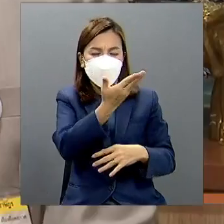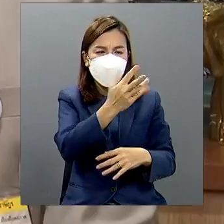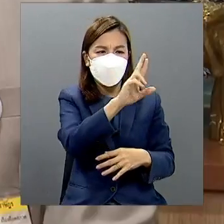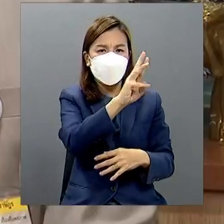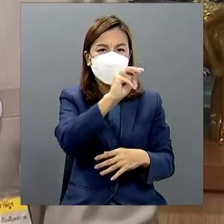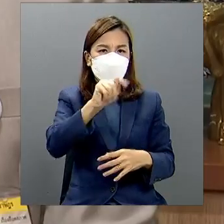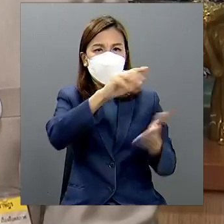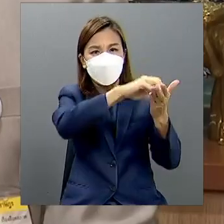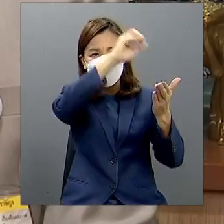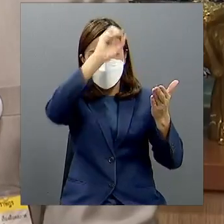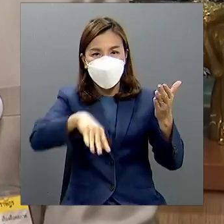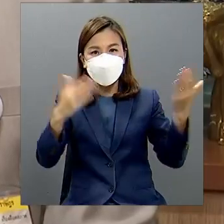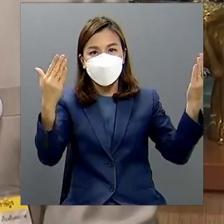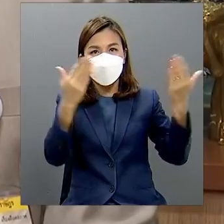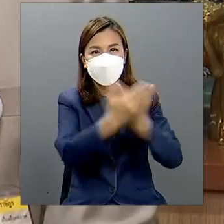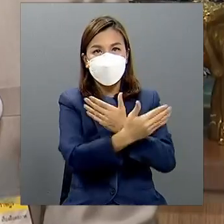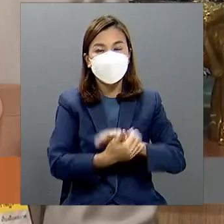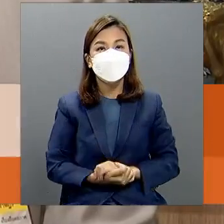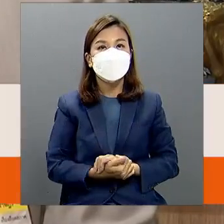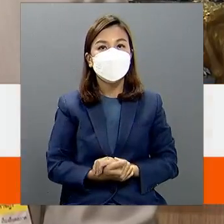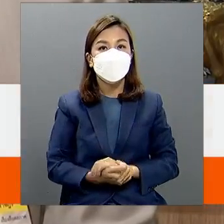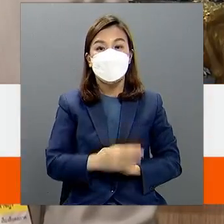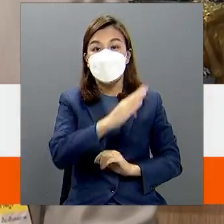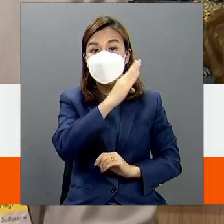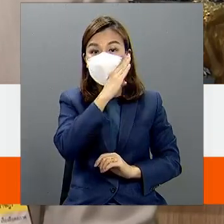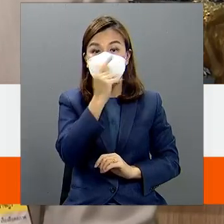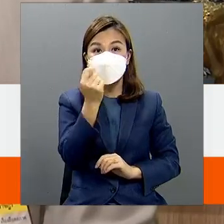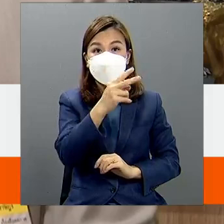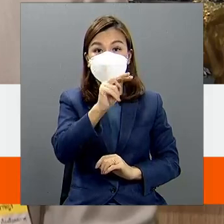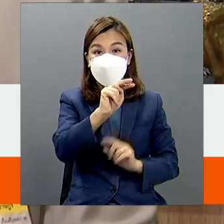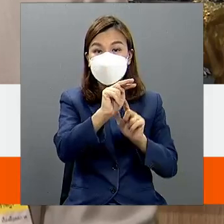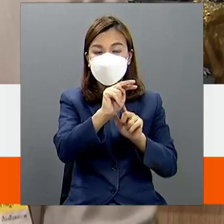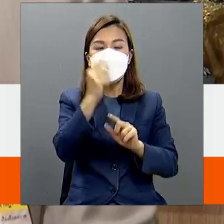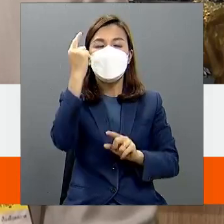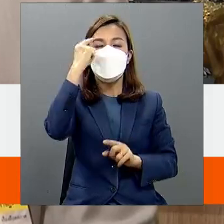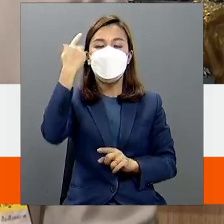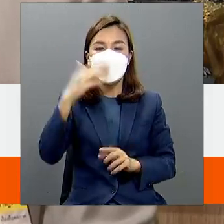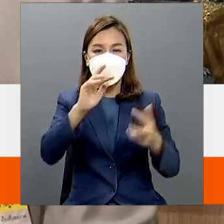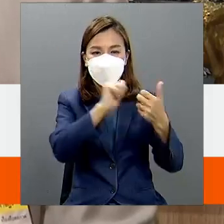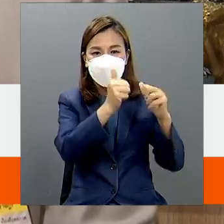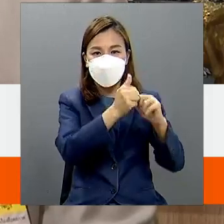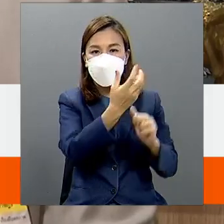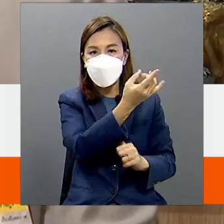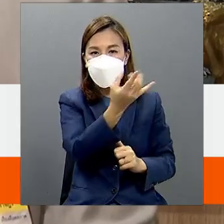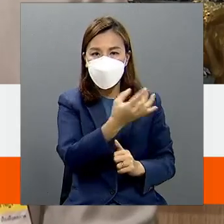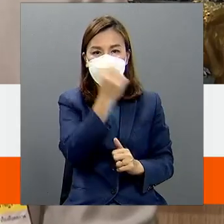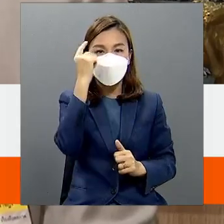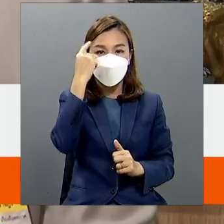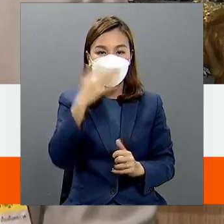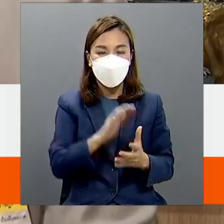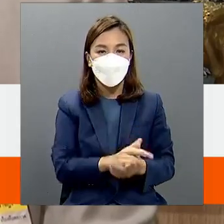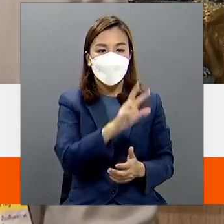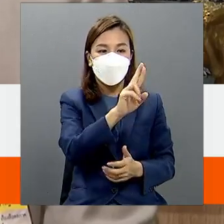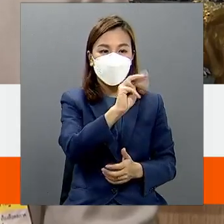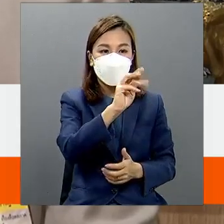ะครับซึ่งท่านผู้กองธรรมนัสท่านก็อาจจะพอที่จะทราบเรื่องว่ามีเรื่องอะไรบ้างรัฐมนตรีท่านใดบ้างนะ